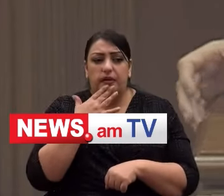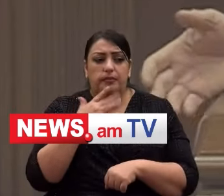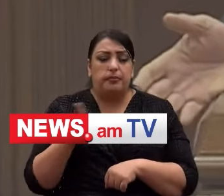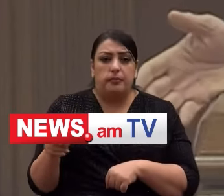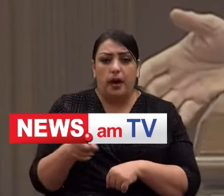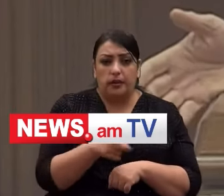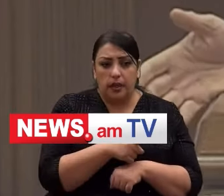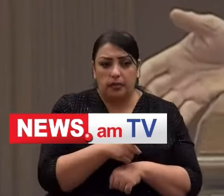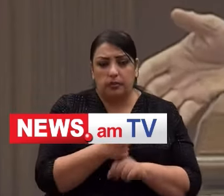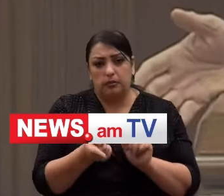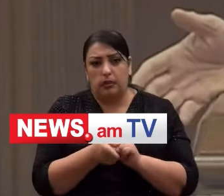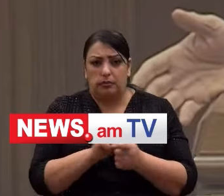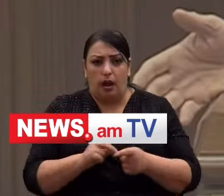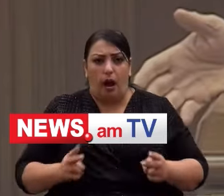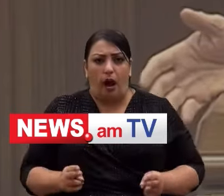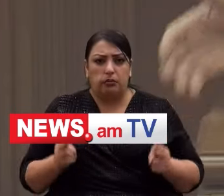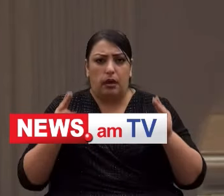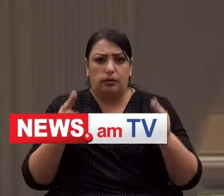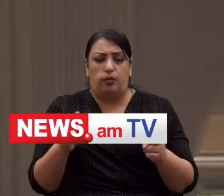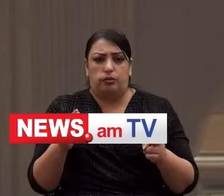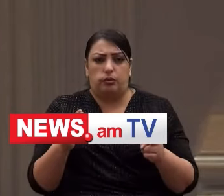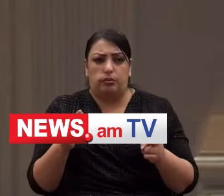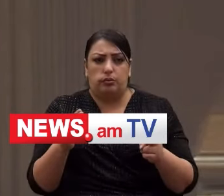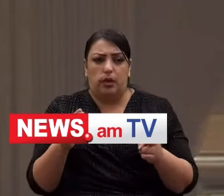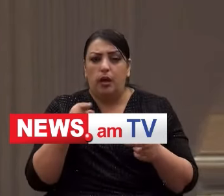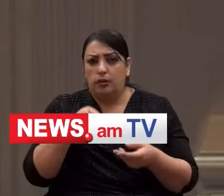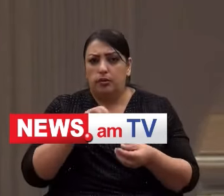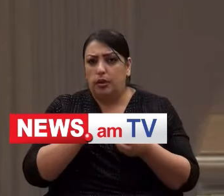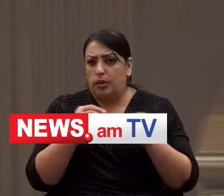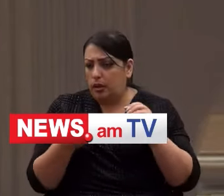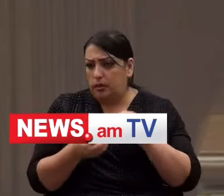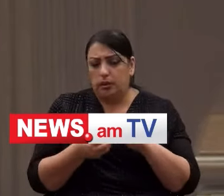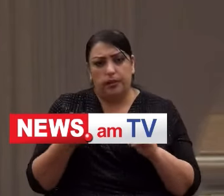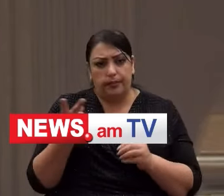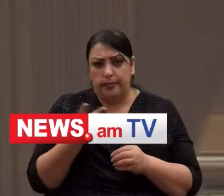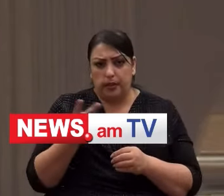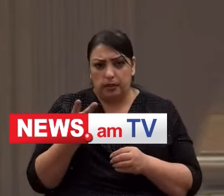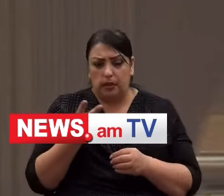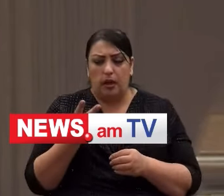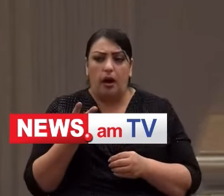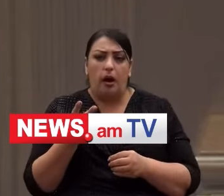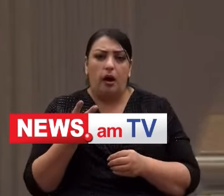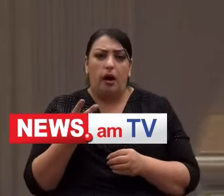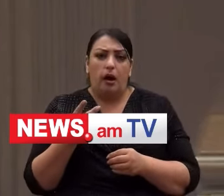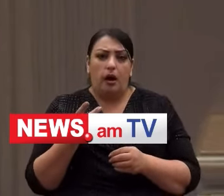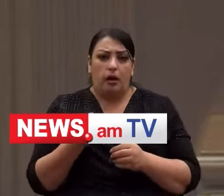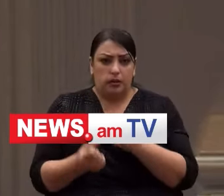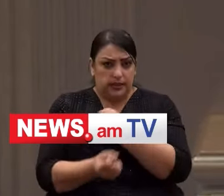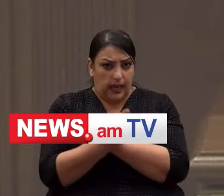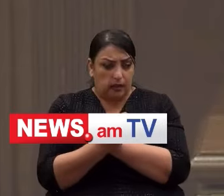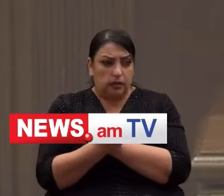դառան հանցագործ ըստ էության։ Այստեղ խնդիր պիտի առաջանալի ծագի եւ դատախազության